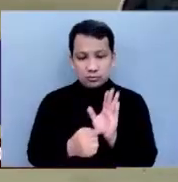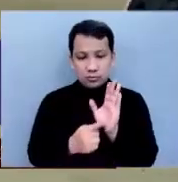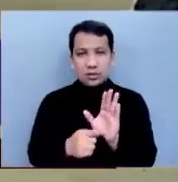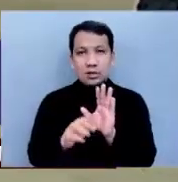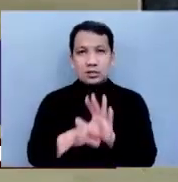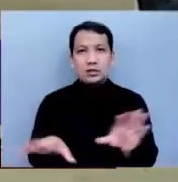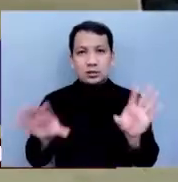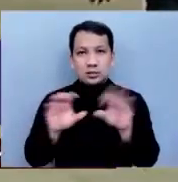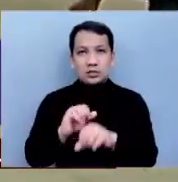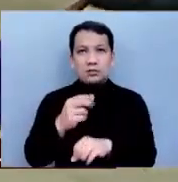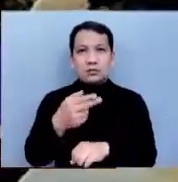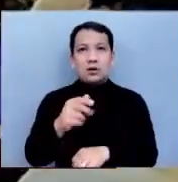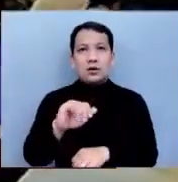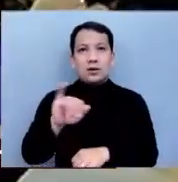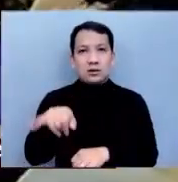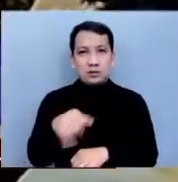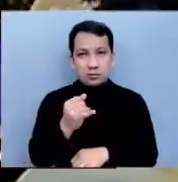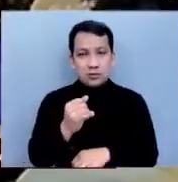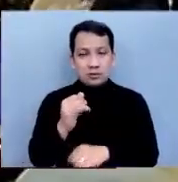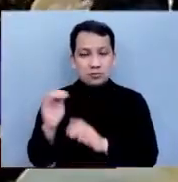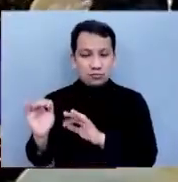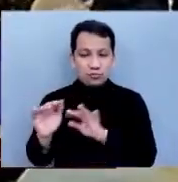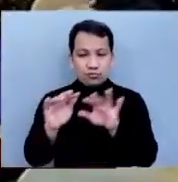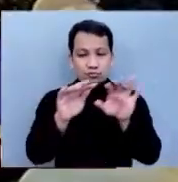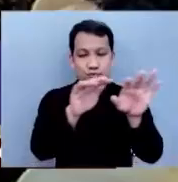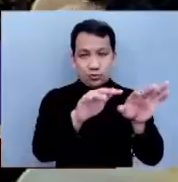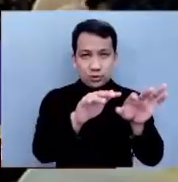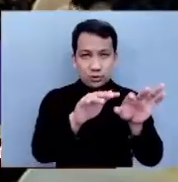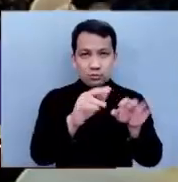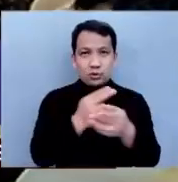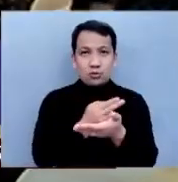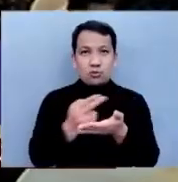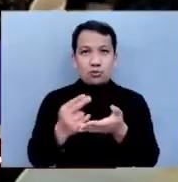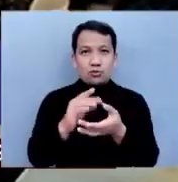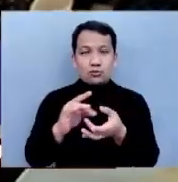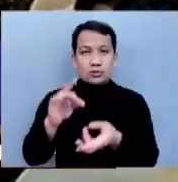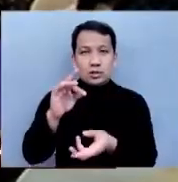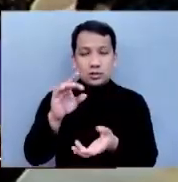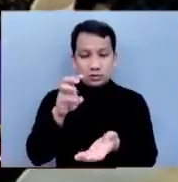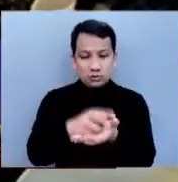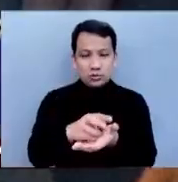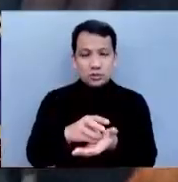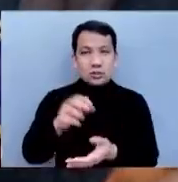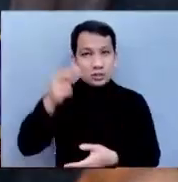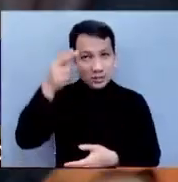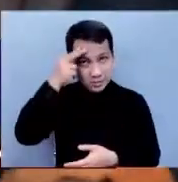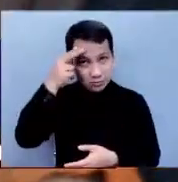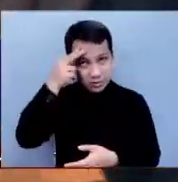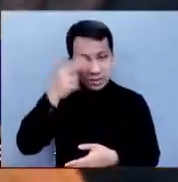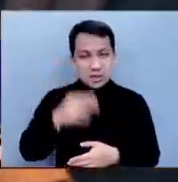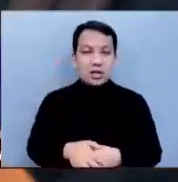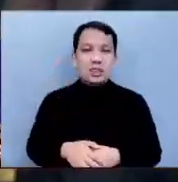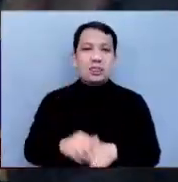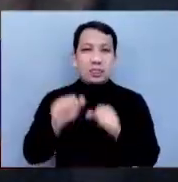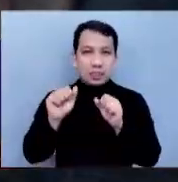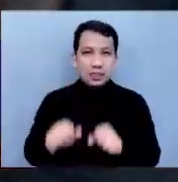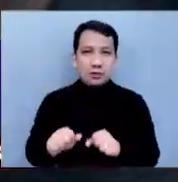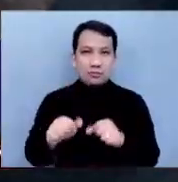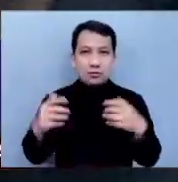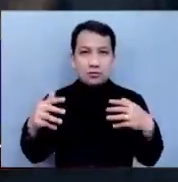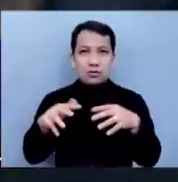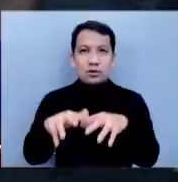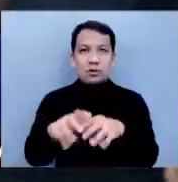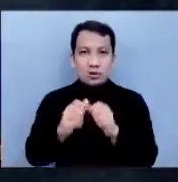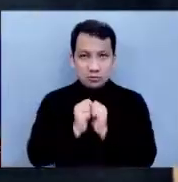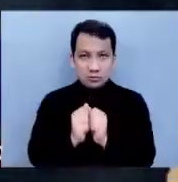Hajj pilgrimage o yung pagpunta ng mga Muslim sa Holy City ng Mecca sa Saudi Arabia. Kaya bilang pakikisa sa ating mga